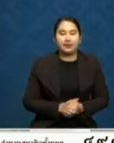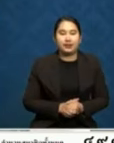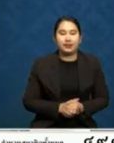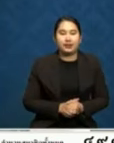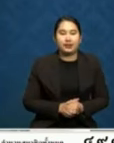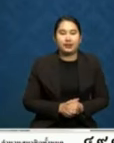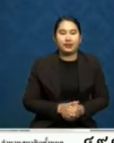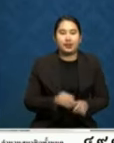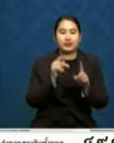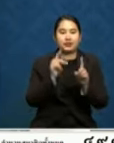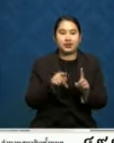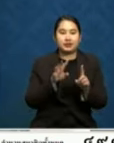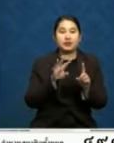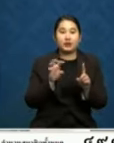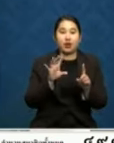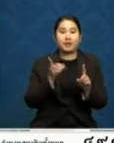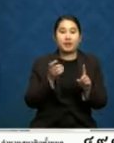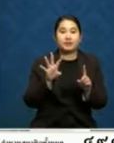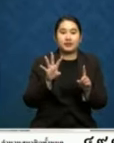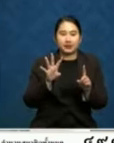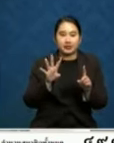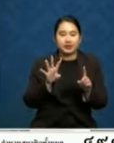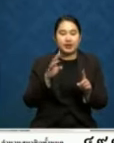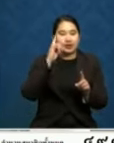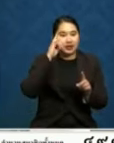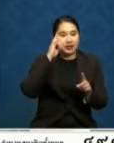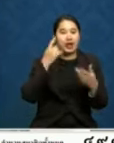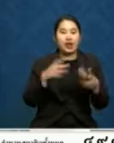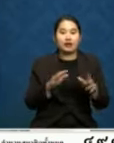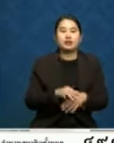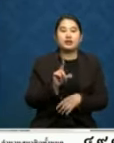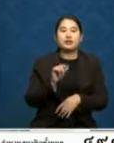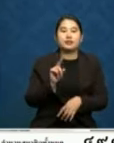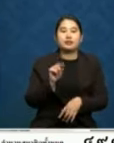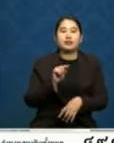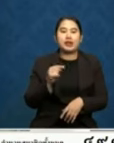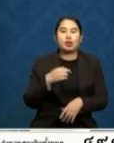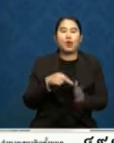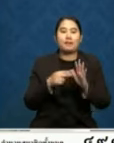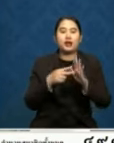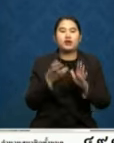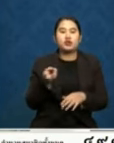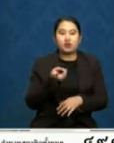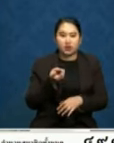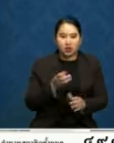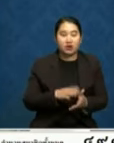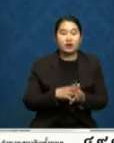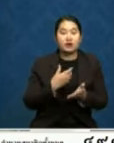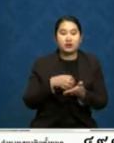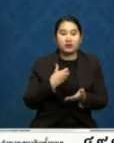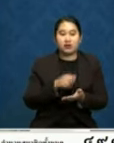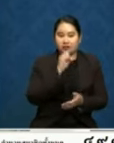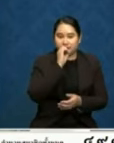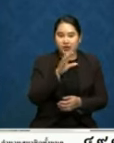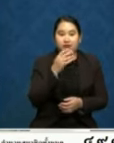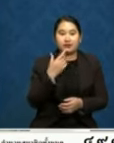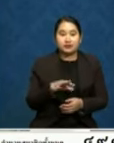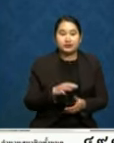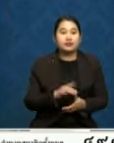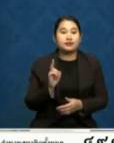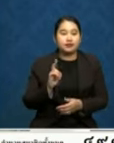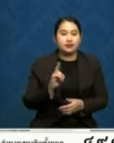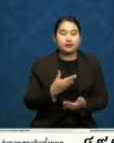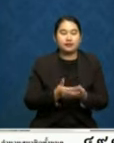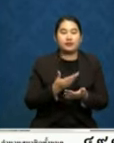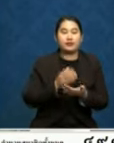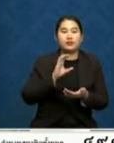วน 1,484 สถานีคิดเป็นร้อยละ20ซึ่งน้อยมากนะครับดังนั้นเนี่ยที่ผมบอกมานะครับว่าใน